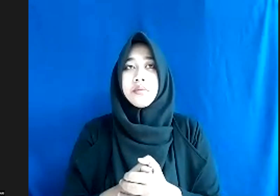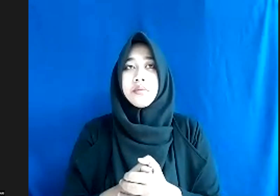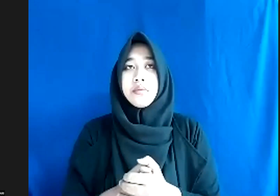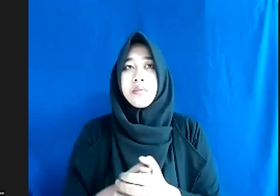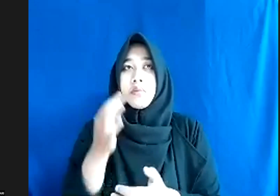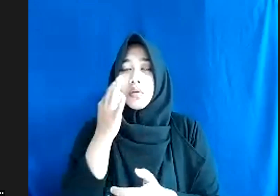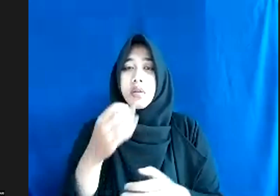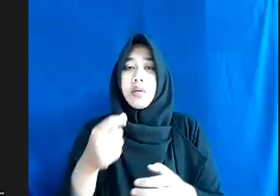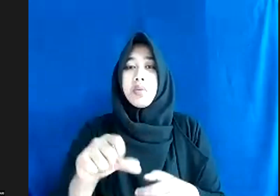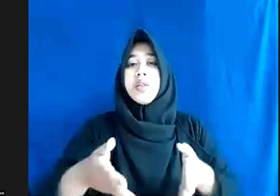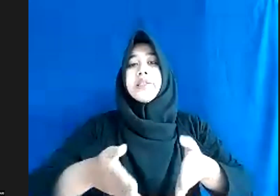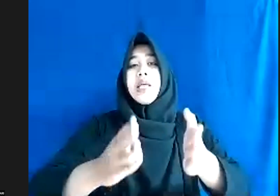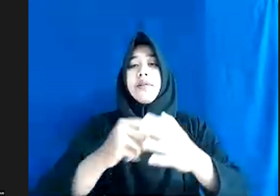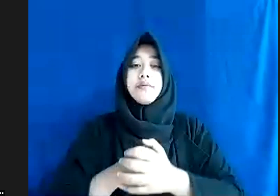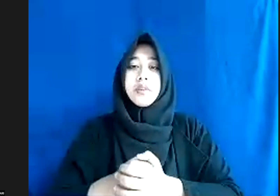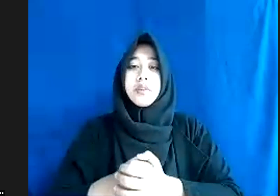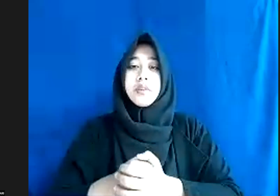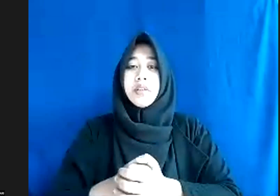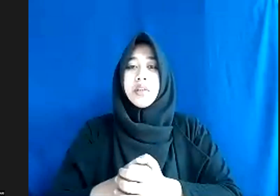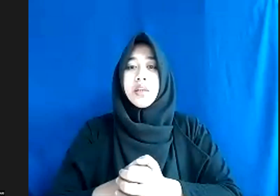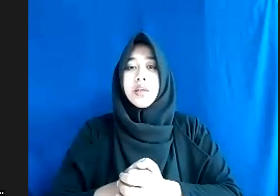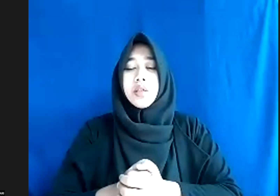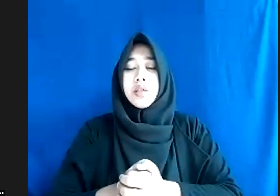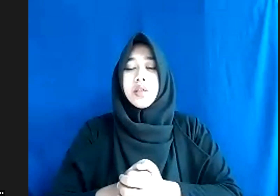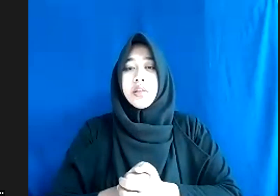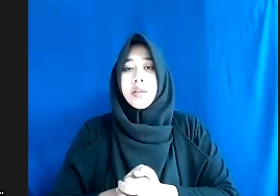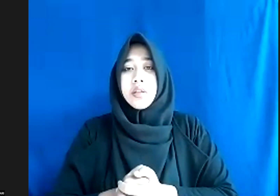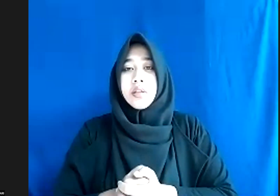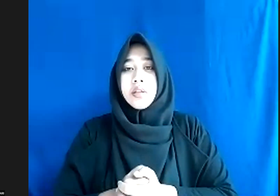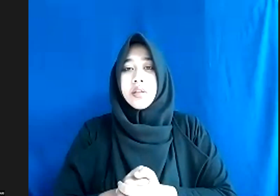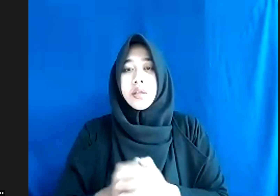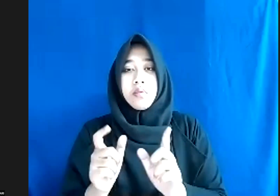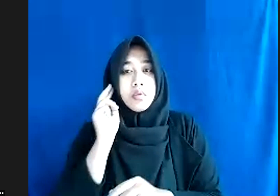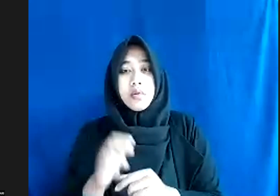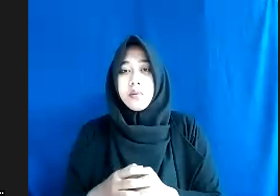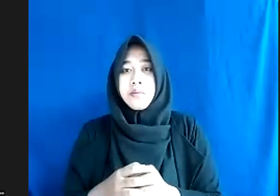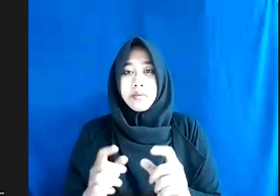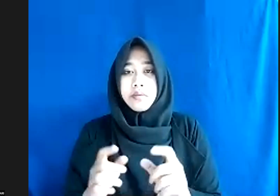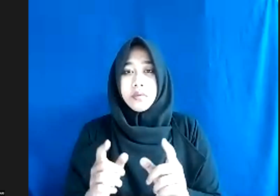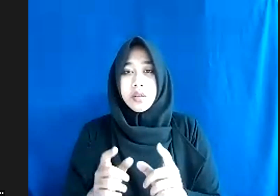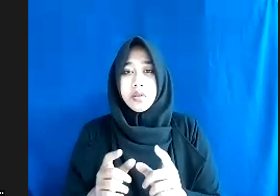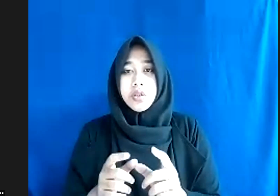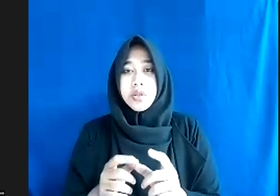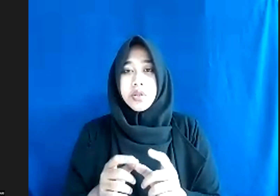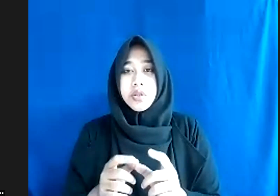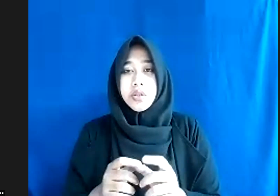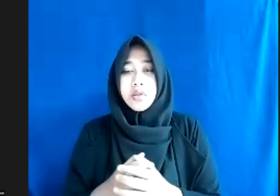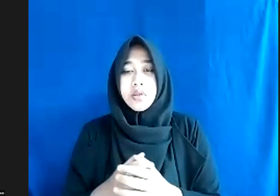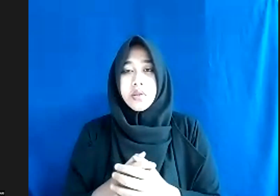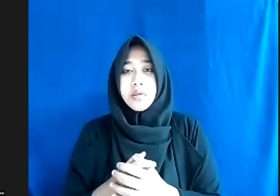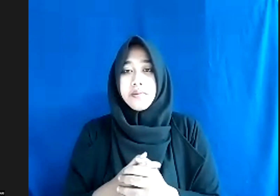Ibu Wasinghatu, pertanyaannya adalah ternyata impor beras jauh melonjak dari sekitar